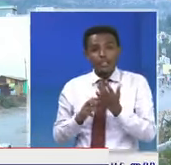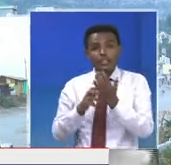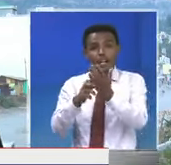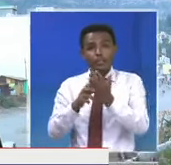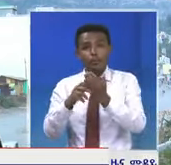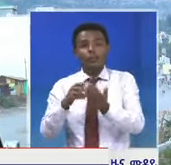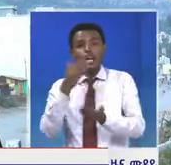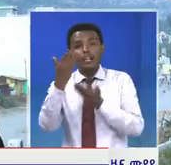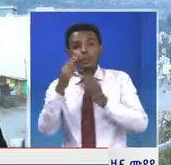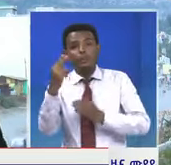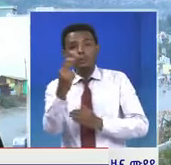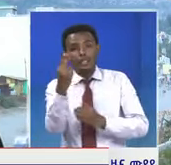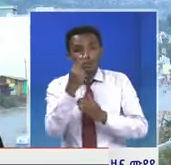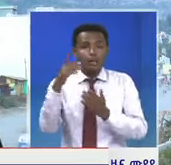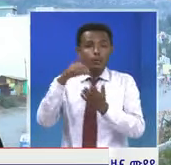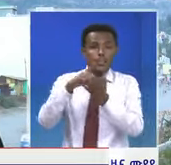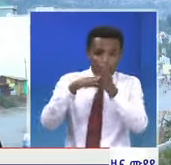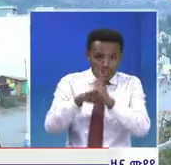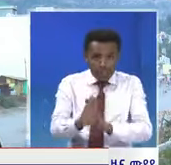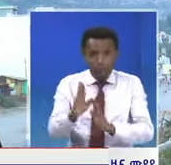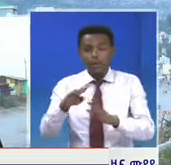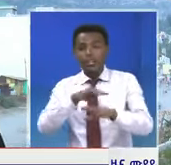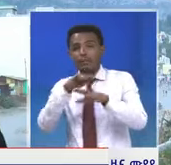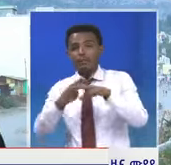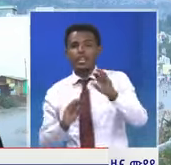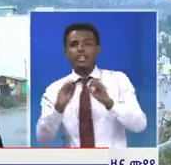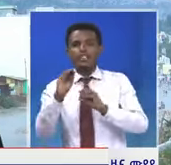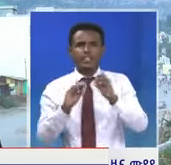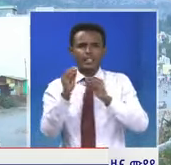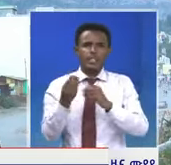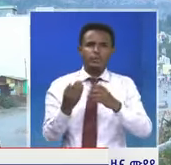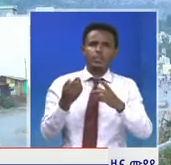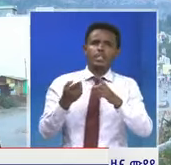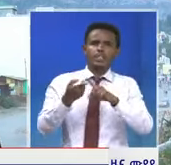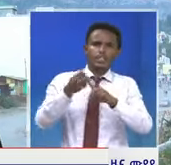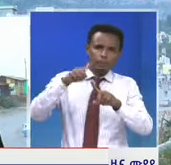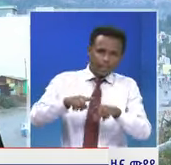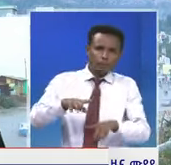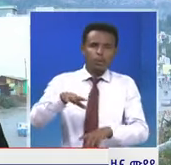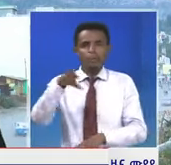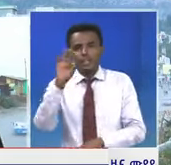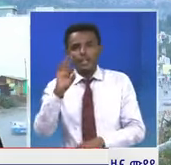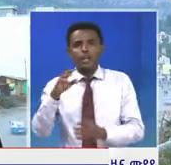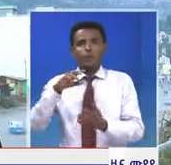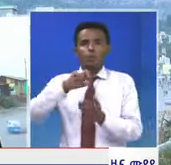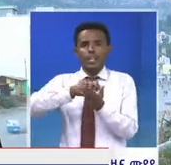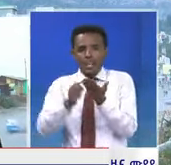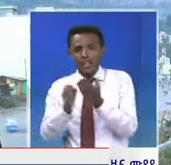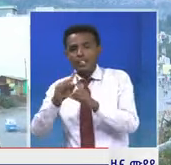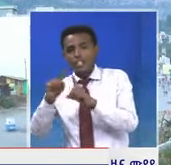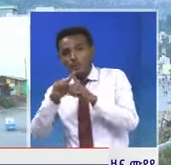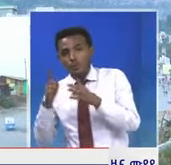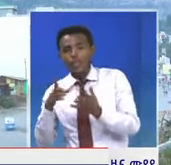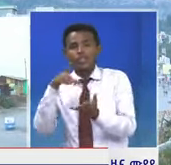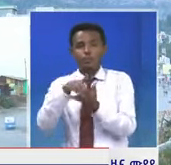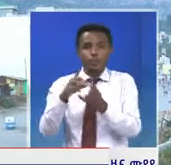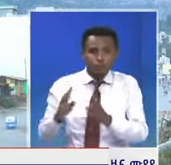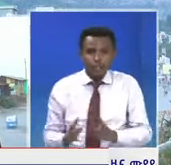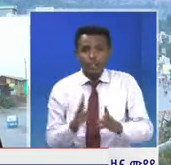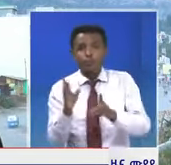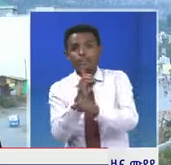አገልግሎቶች በመጠቀም ወደ ከተማው እየገቡና ወደ መደበኛ እንቅስቃሴያቸው እየተመለሱ ነው የሚገኘው ወልዲያን ከተለያዩ ከተሞች የሚያገናኙ